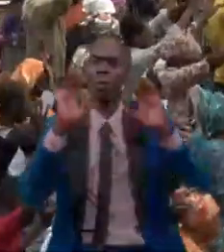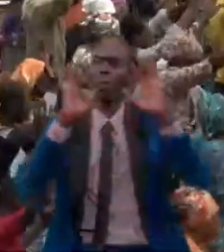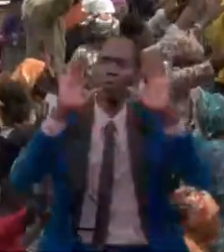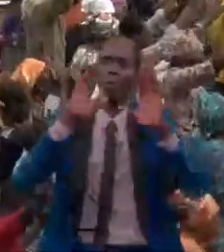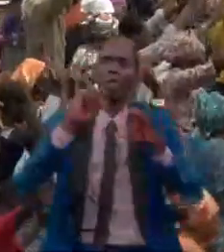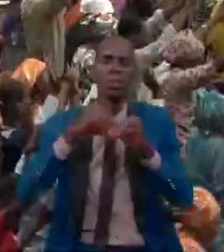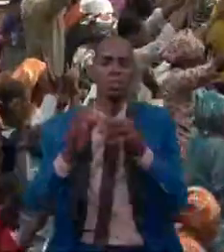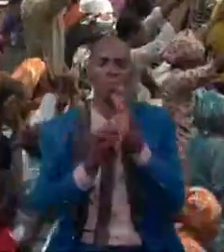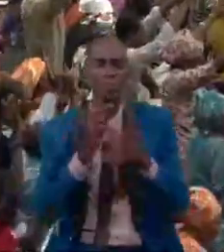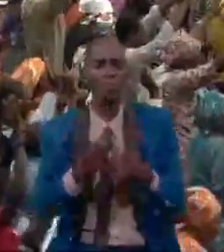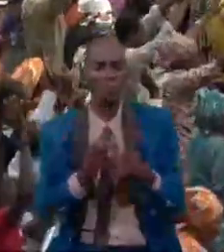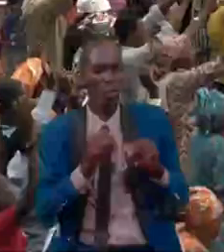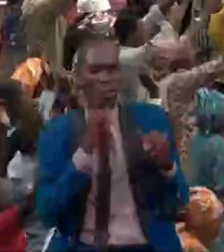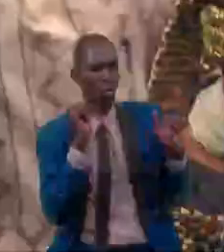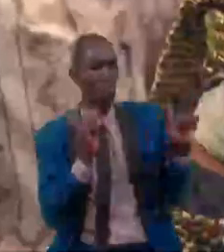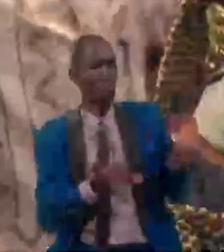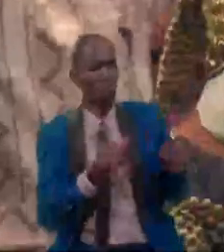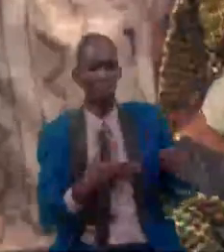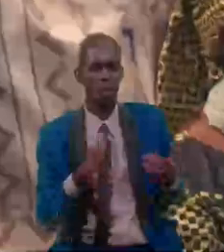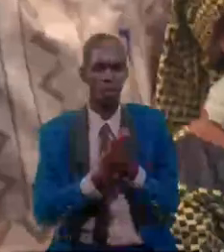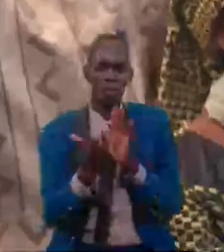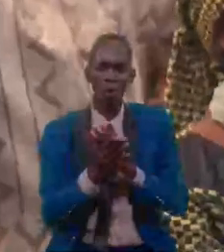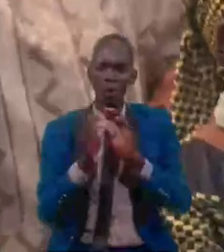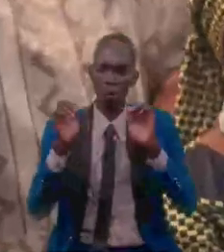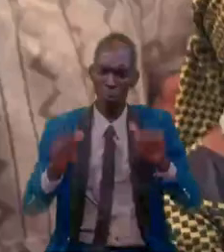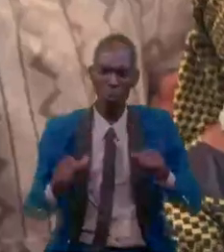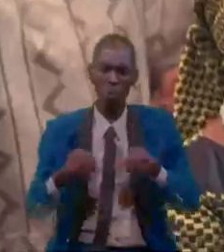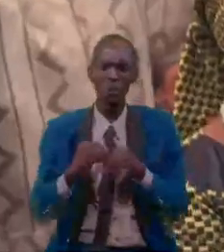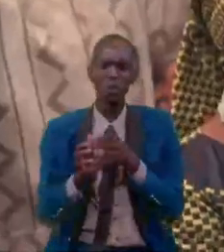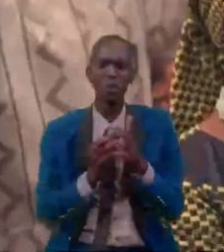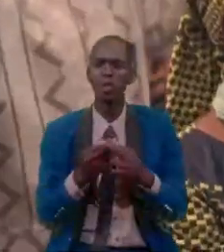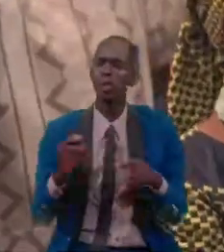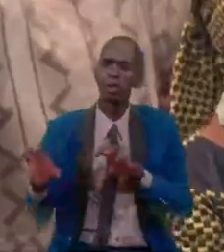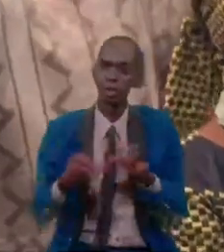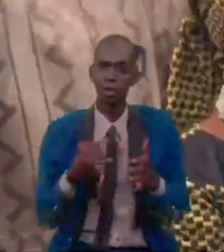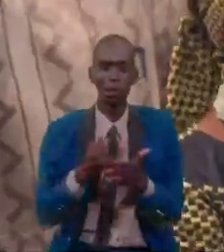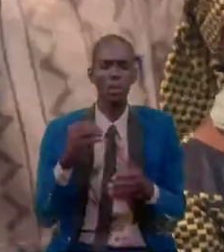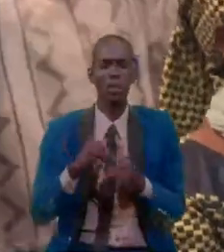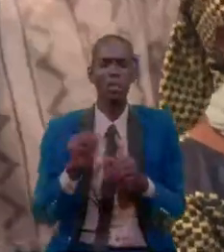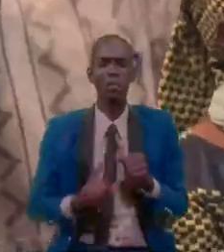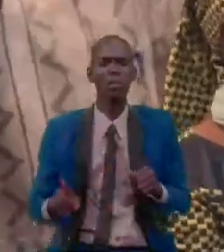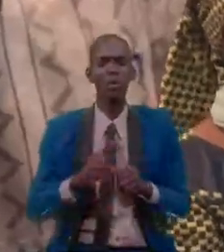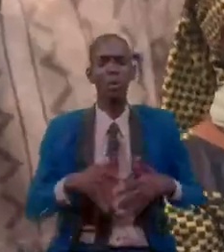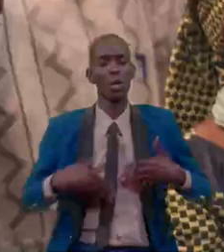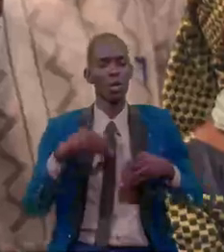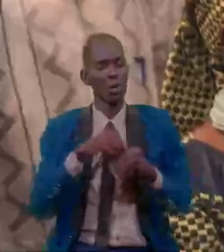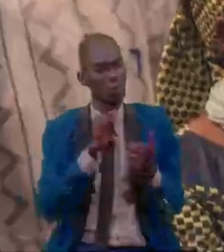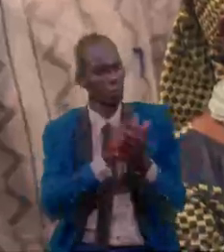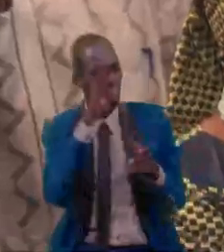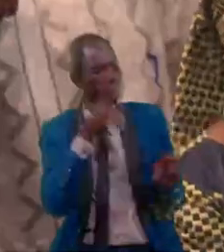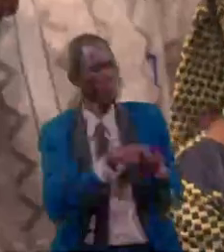montagnes. Que les impossibilités deviennent possibles. Fais-le dans chaque vie. Dans le